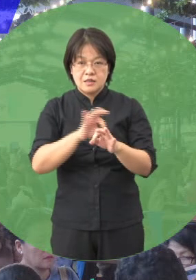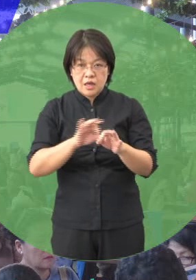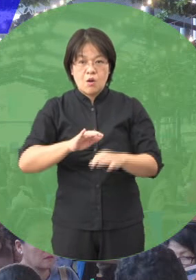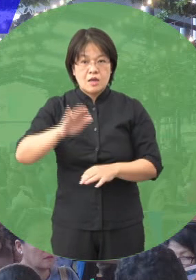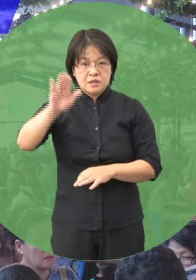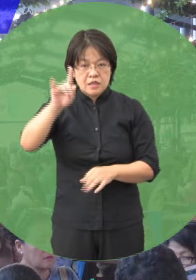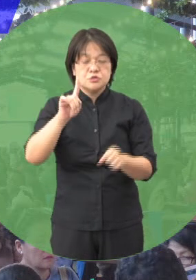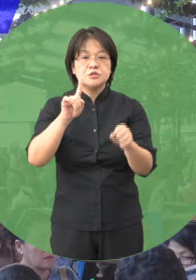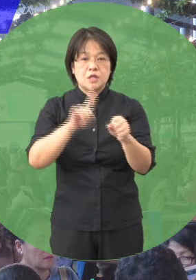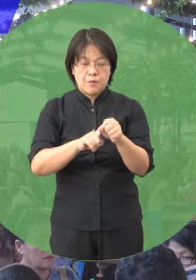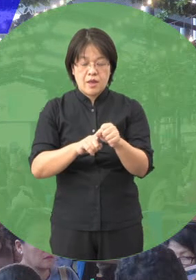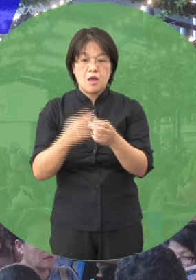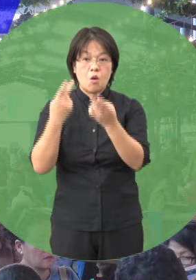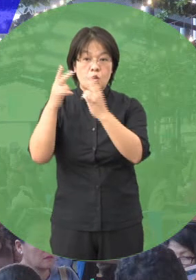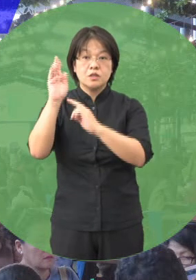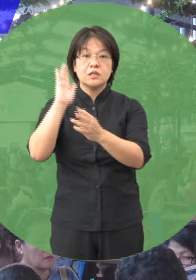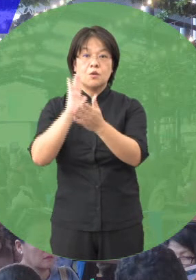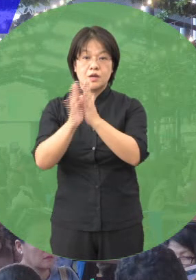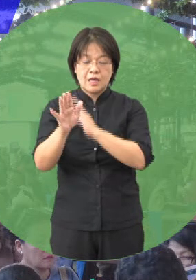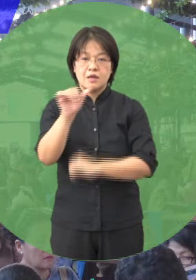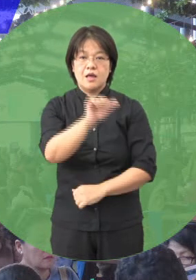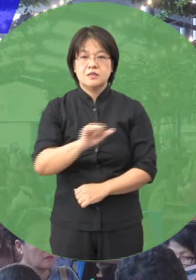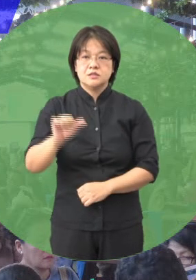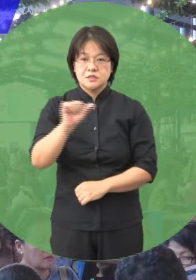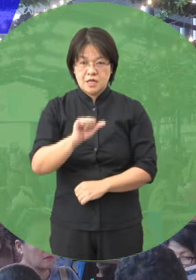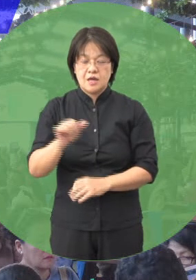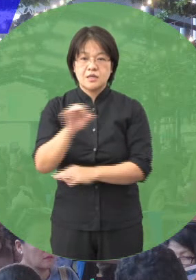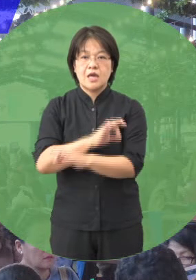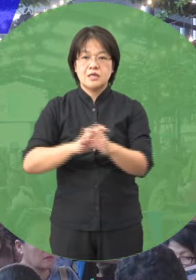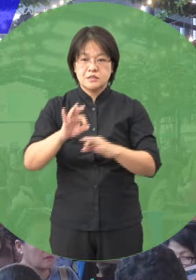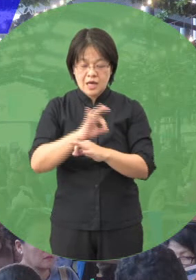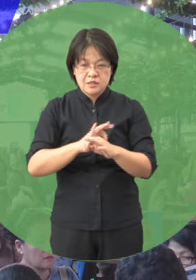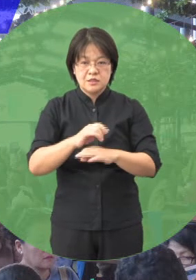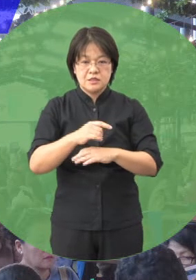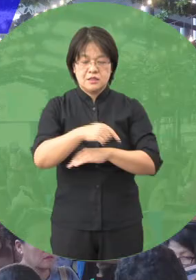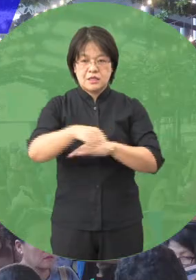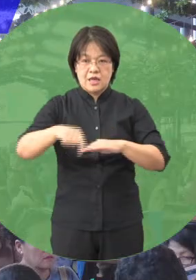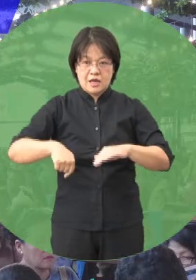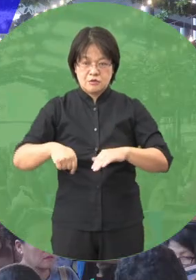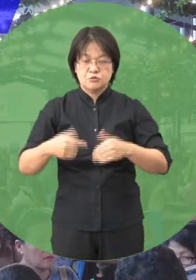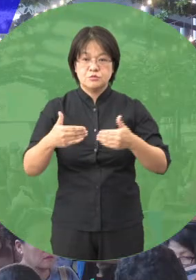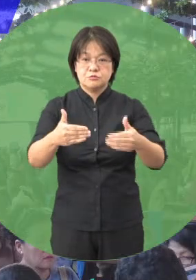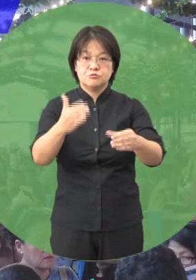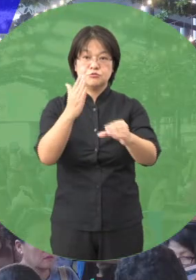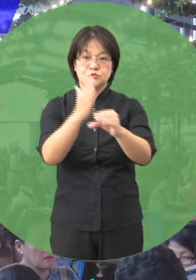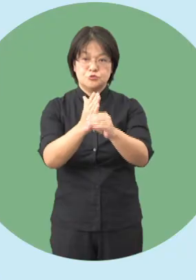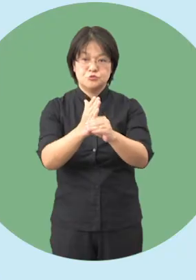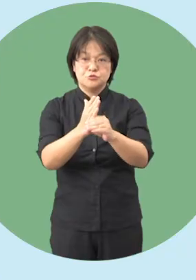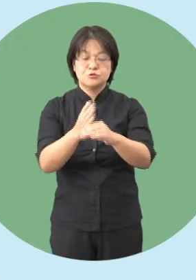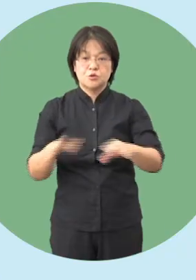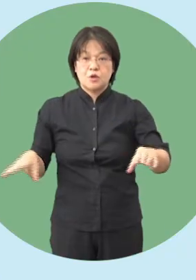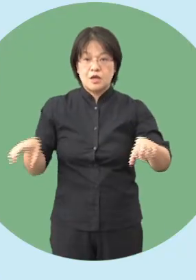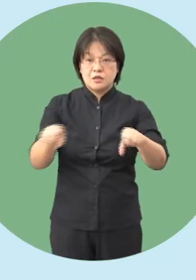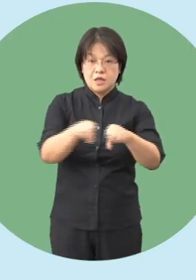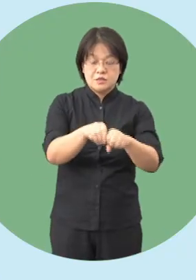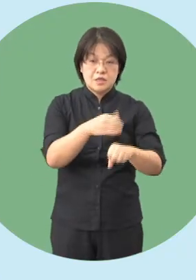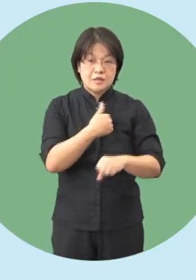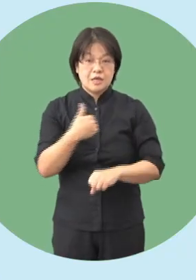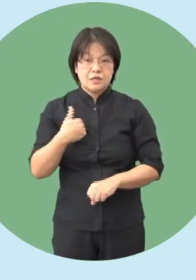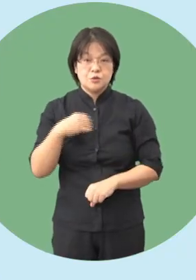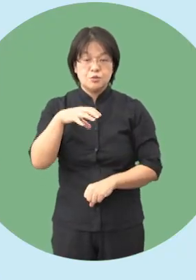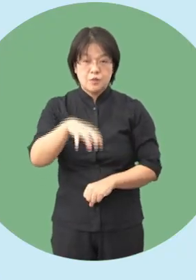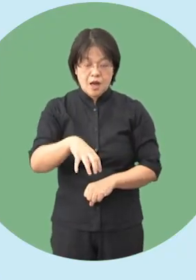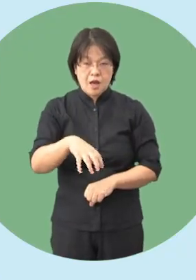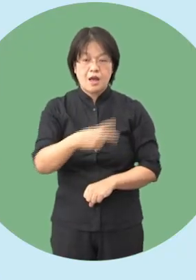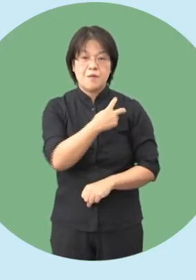県アジア経済戦略構想に取り組んでいますそのを駆け足となる海外事務所は駅ちゃん